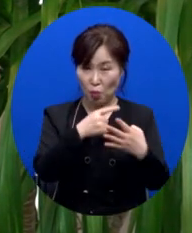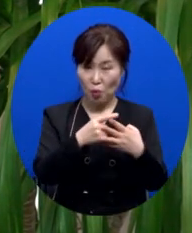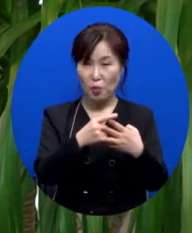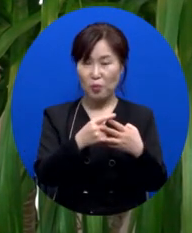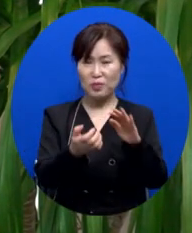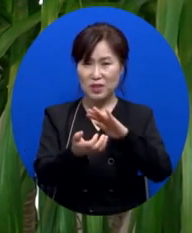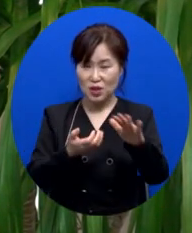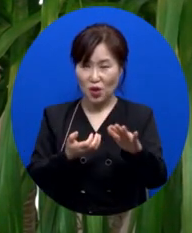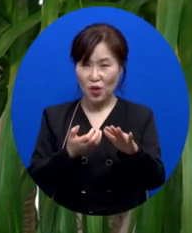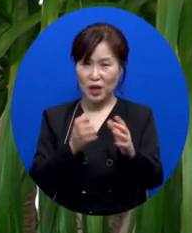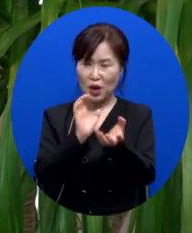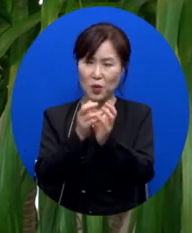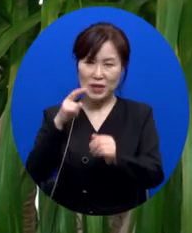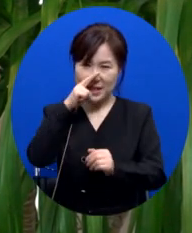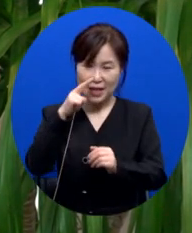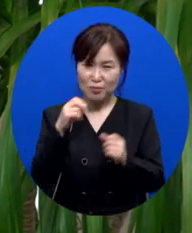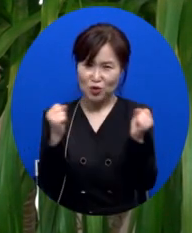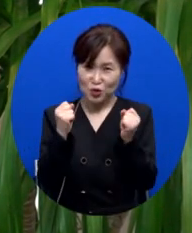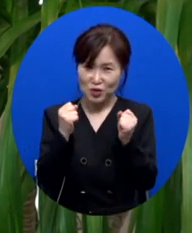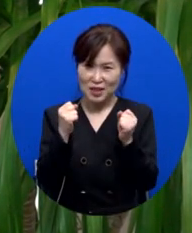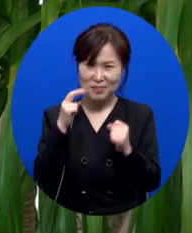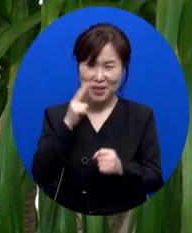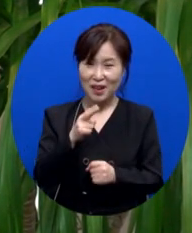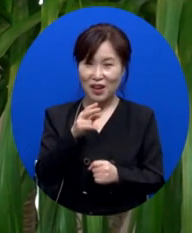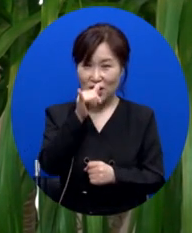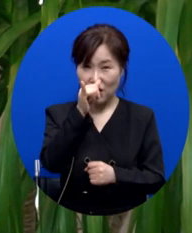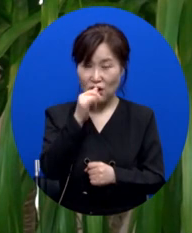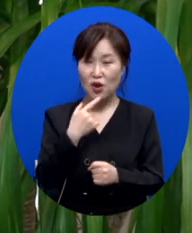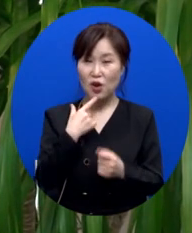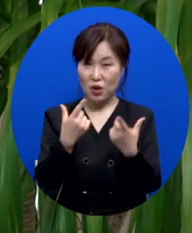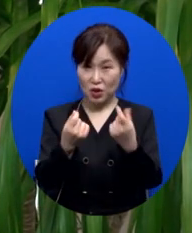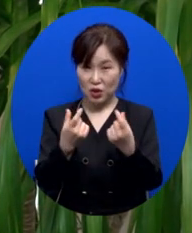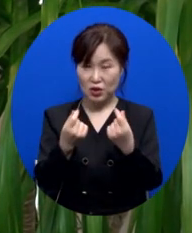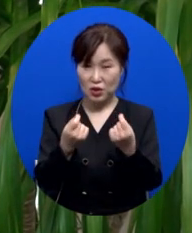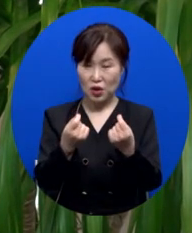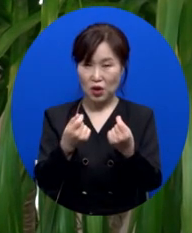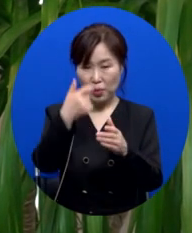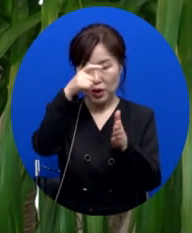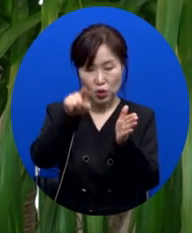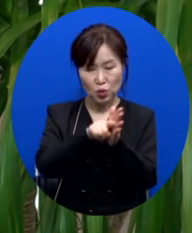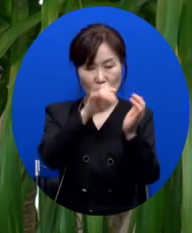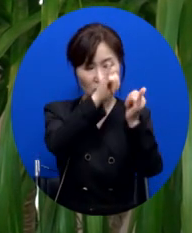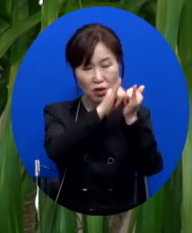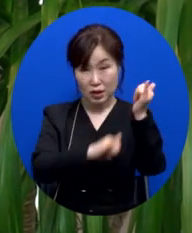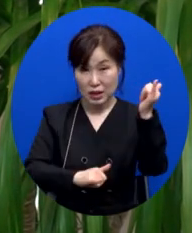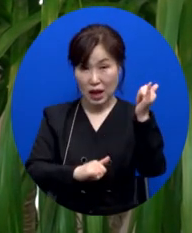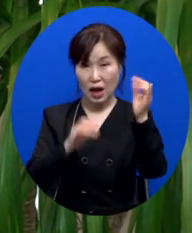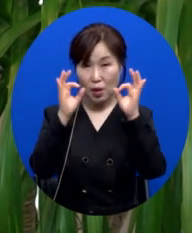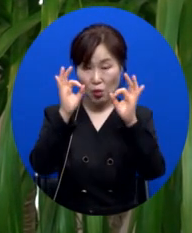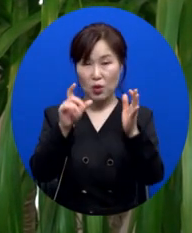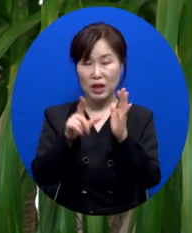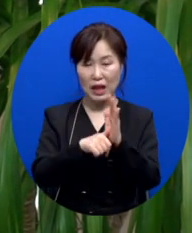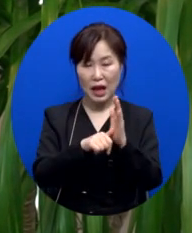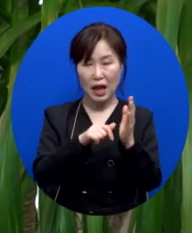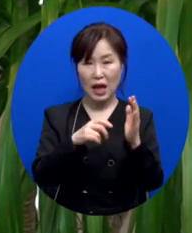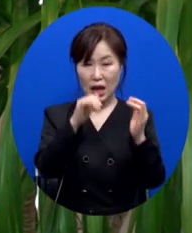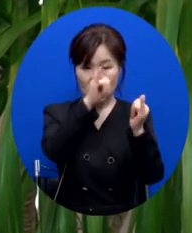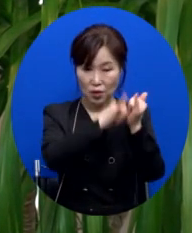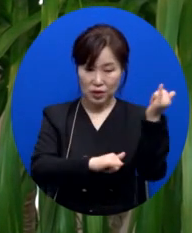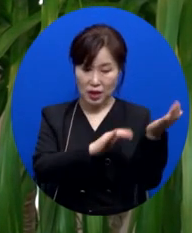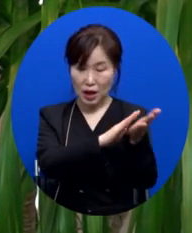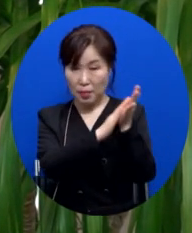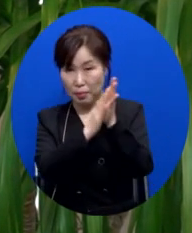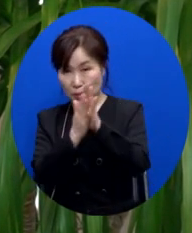추이가 있듯이 세계의 기독교 역사를 보면 역사의 전환기의 하나님께서